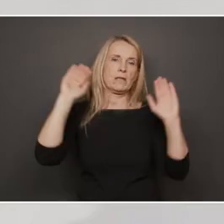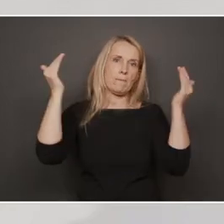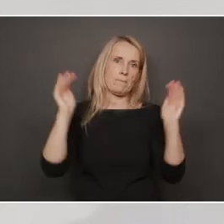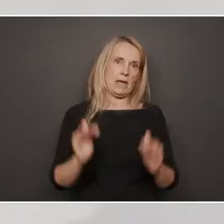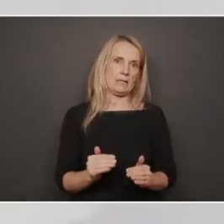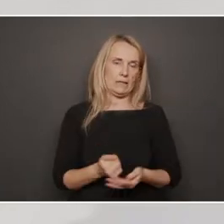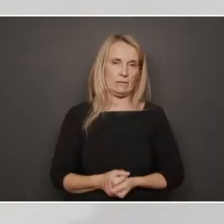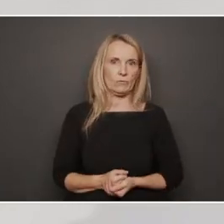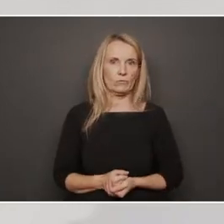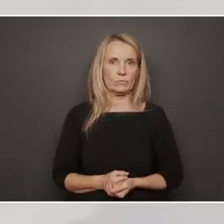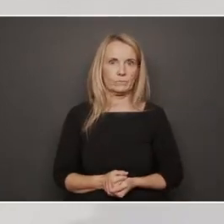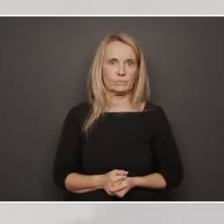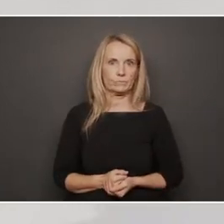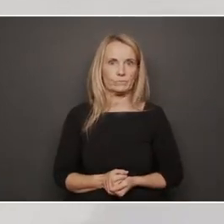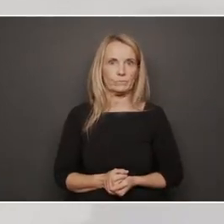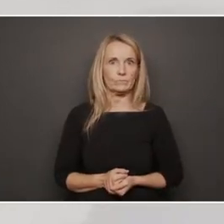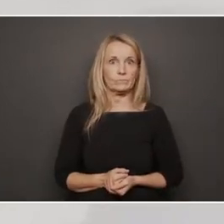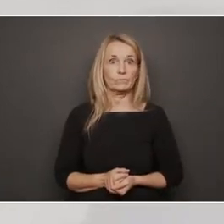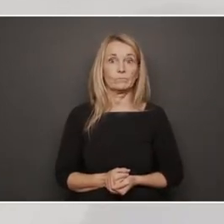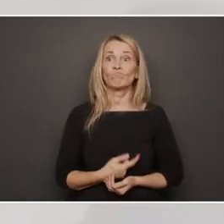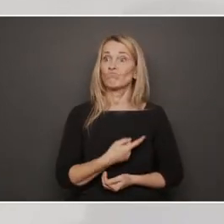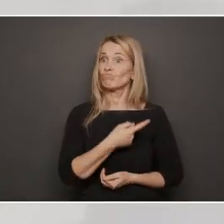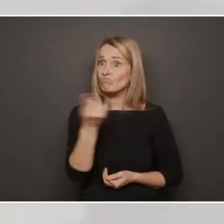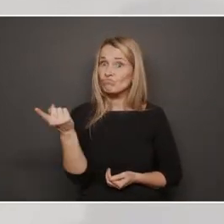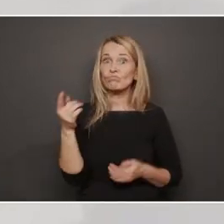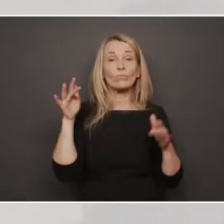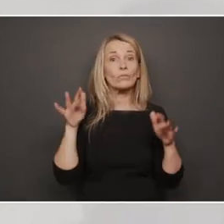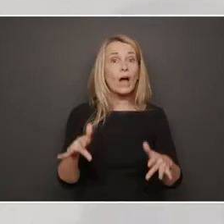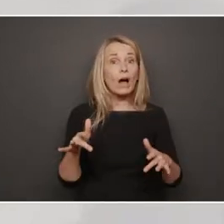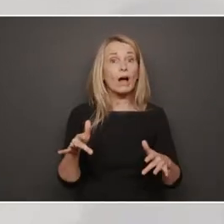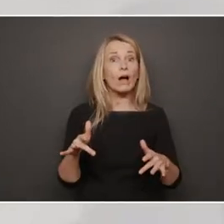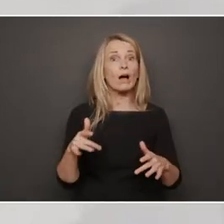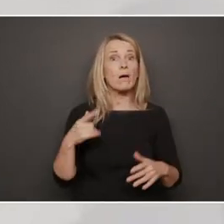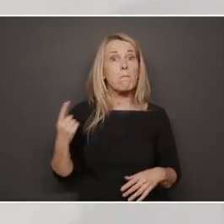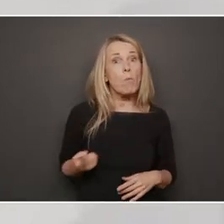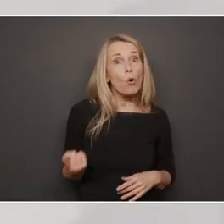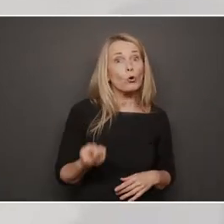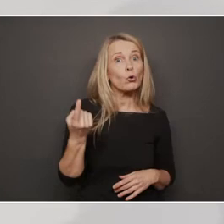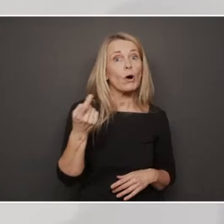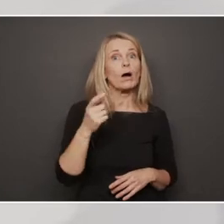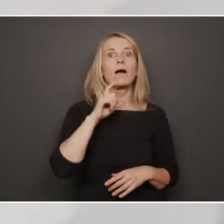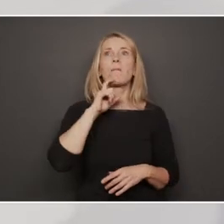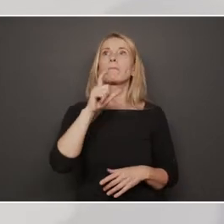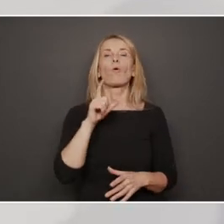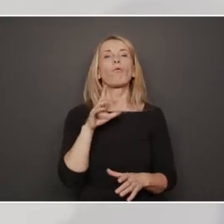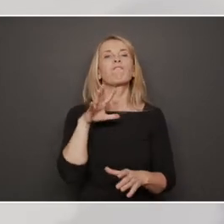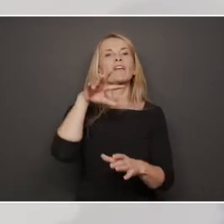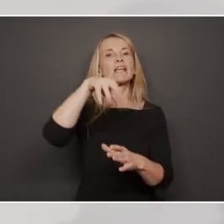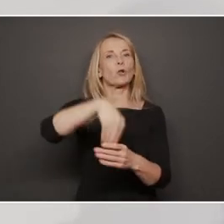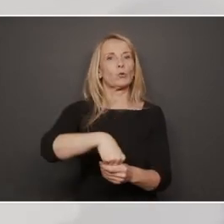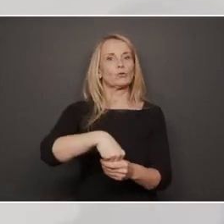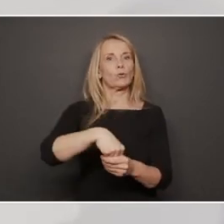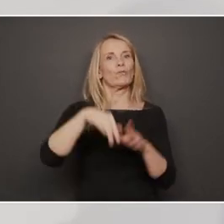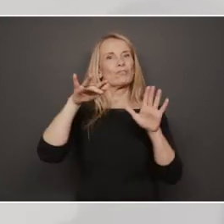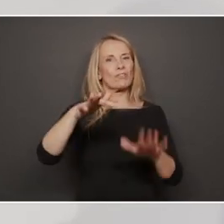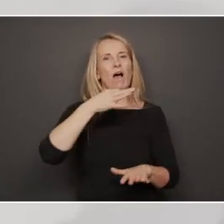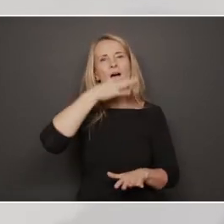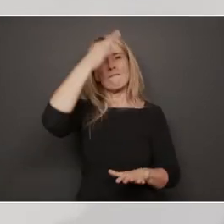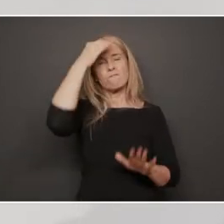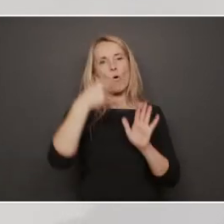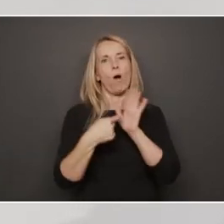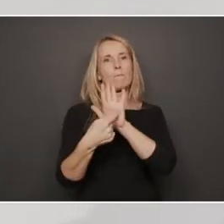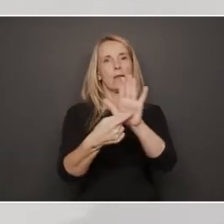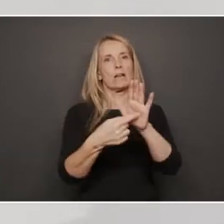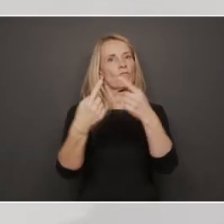an. Sie sind Motor in der beruflichen Inklusion und Vorbild für